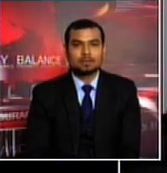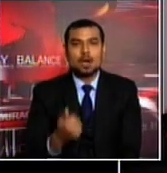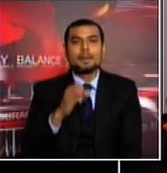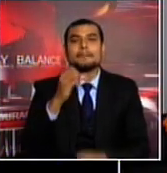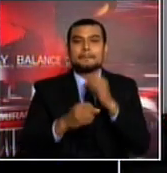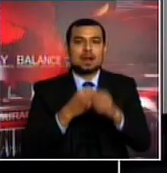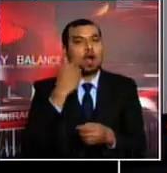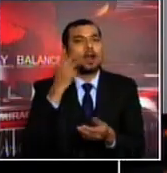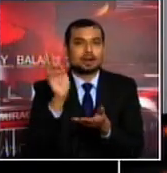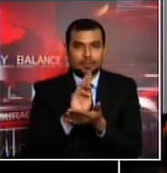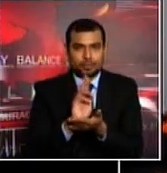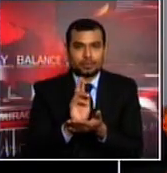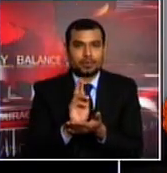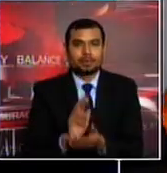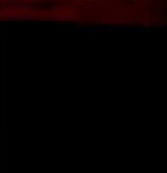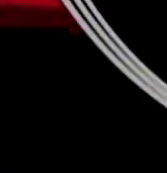अब पालो हट रिपोर्टको।